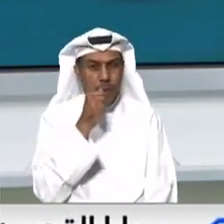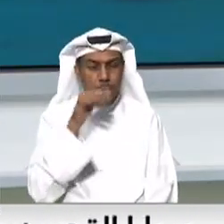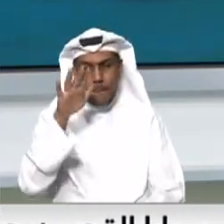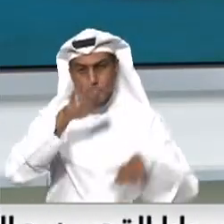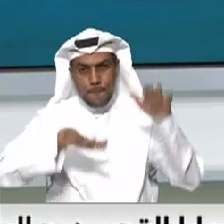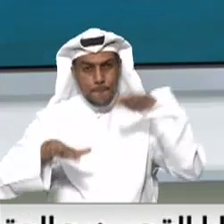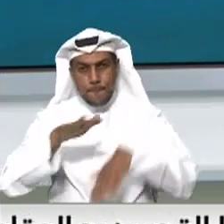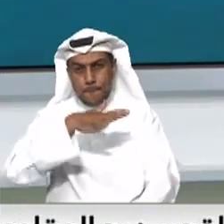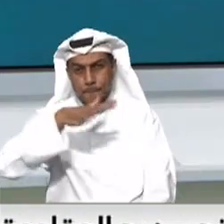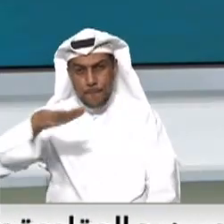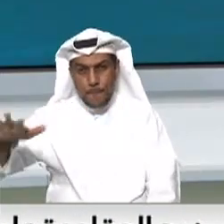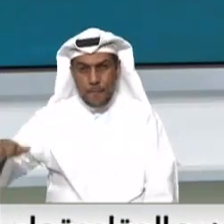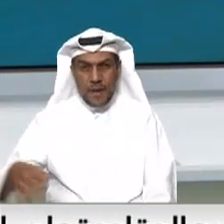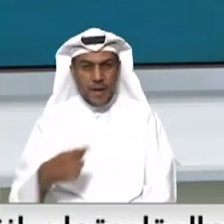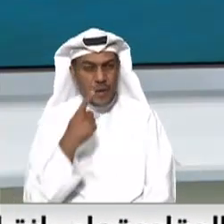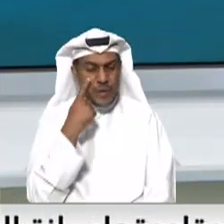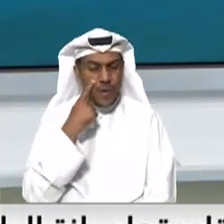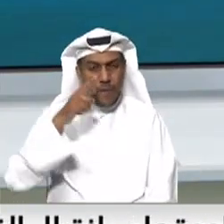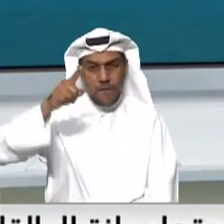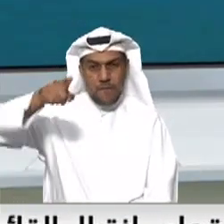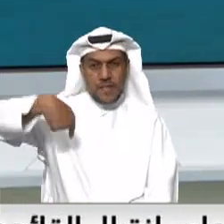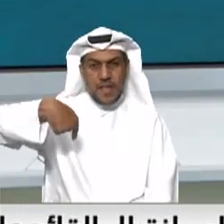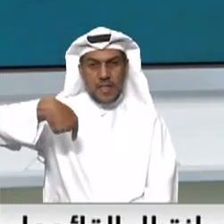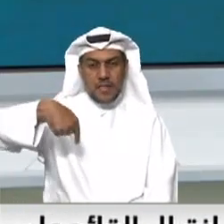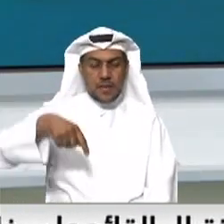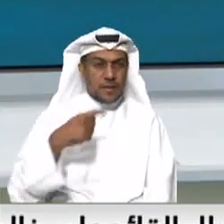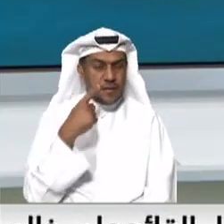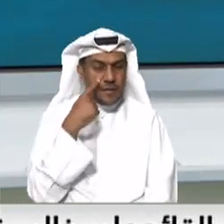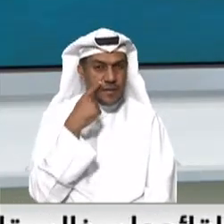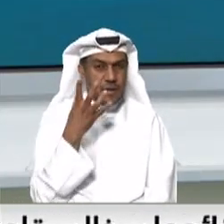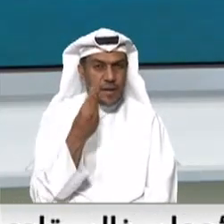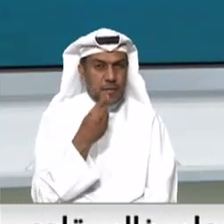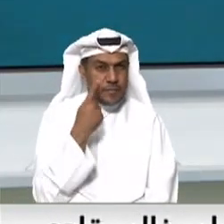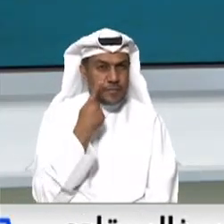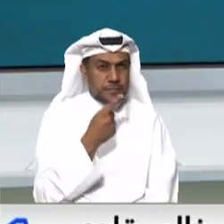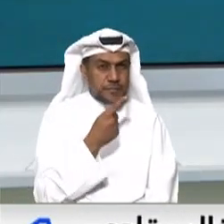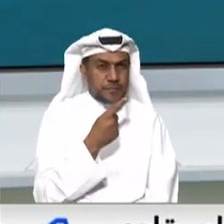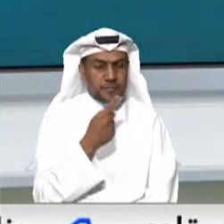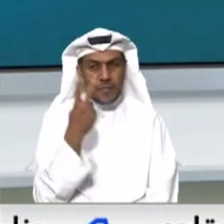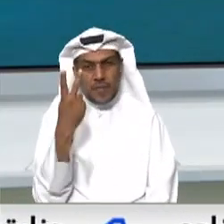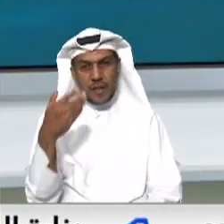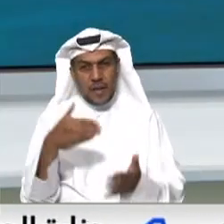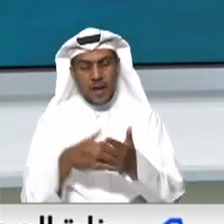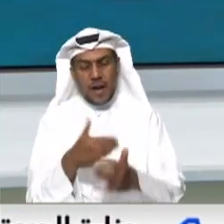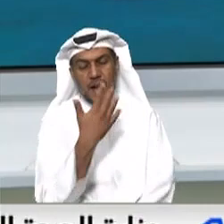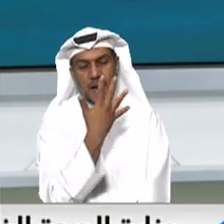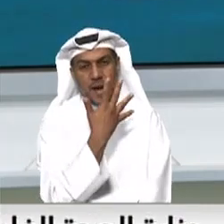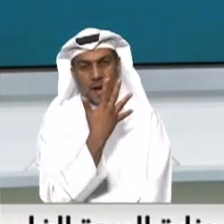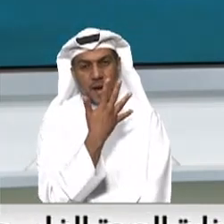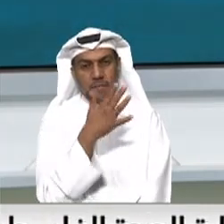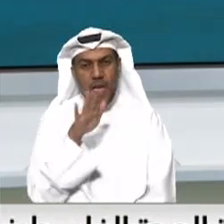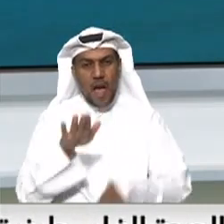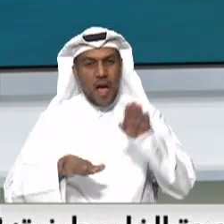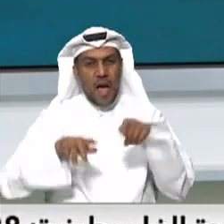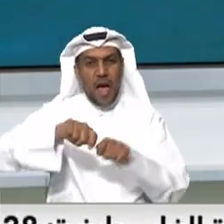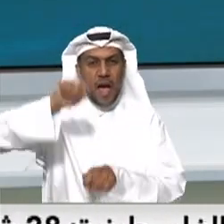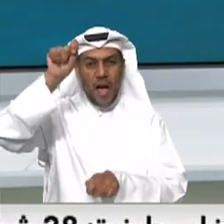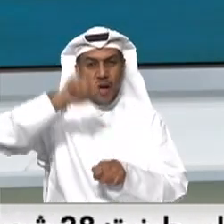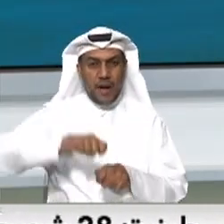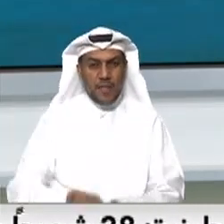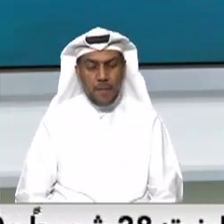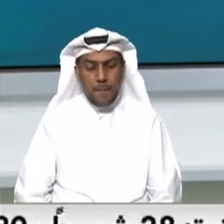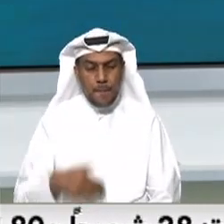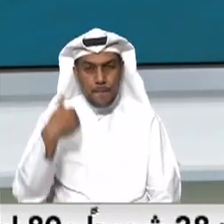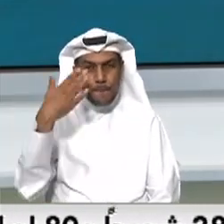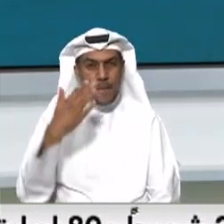الساعه باكر البحر من فترات الفساد اولا راح يكون معتدل الموج من اثنين الى خمسه قدم لكن راح تتراجع الامواج